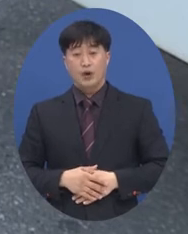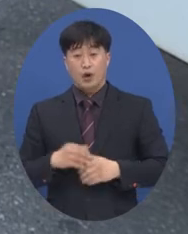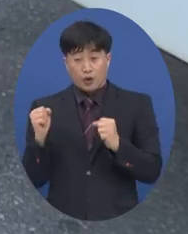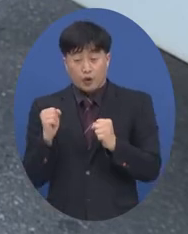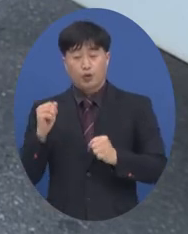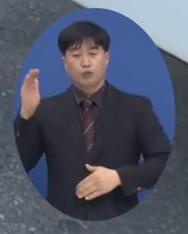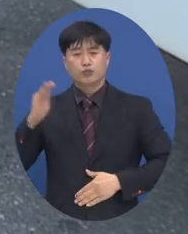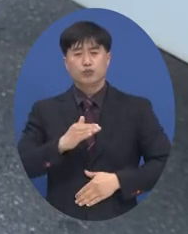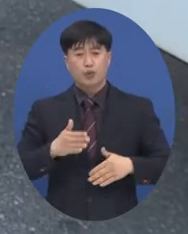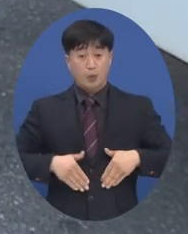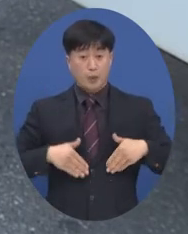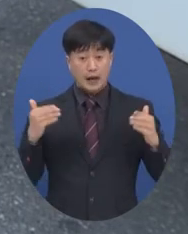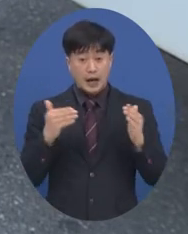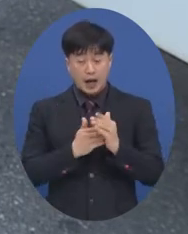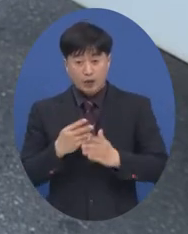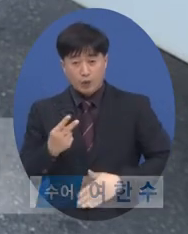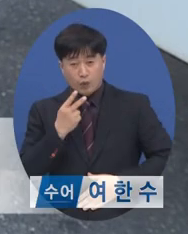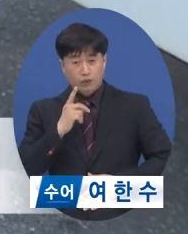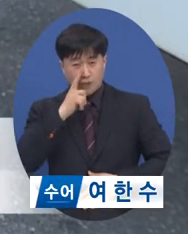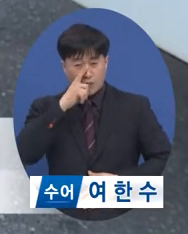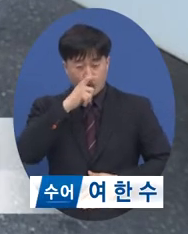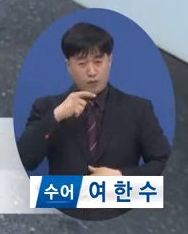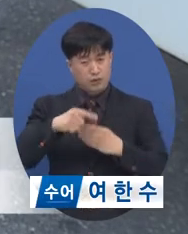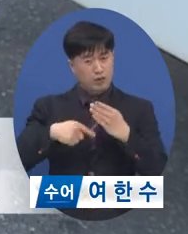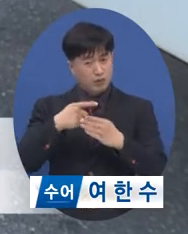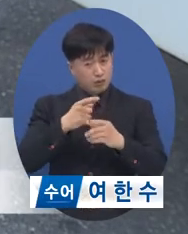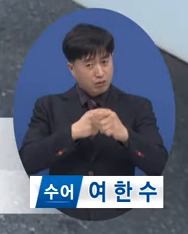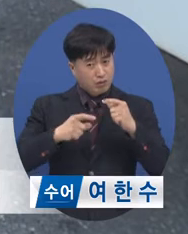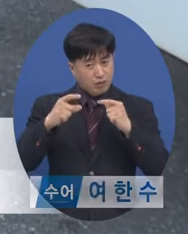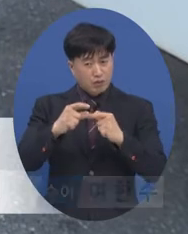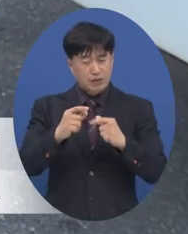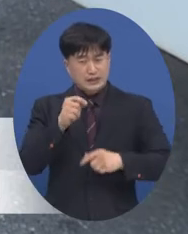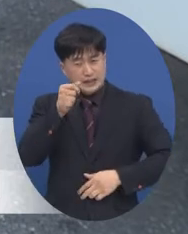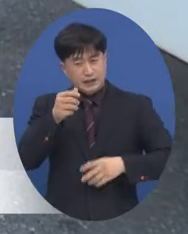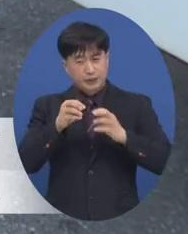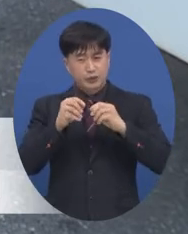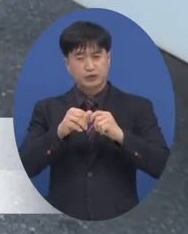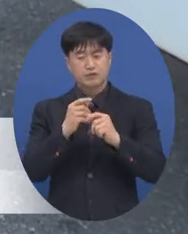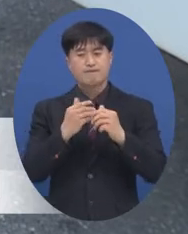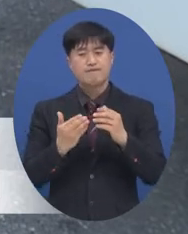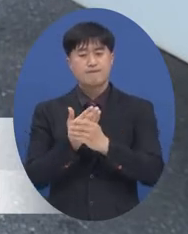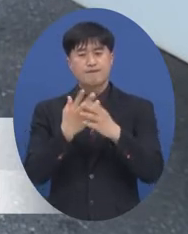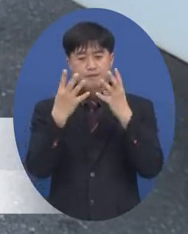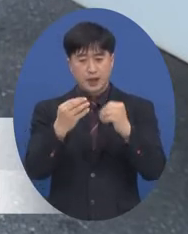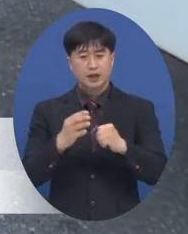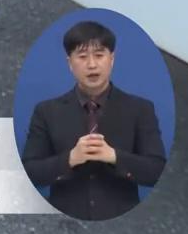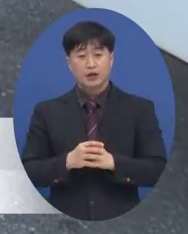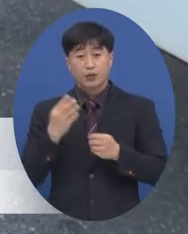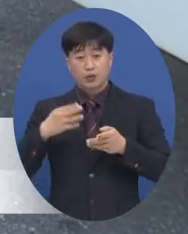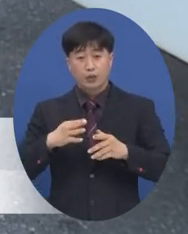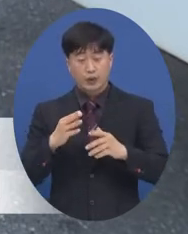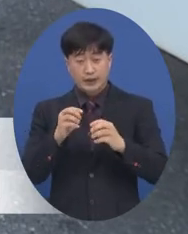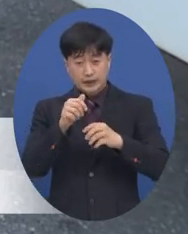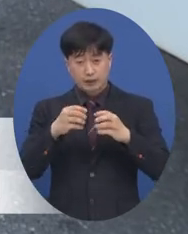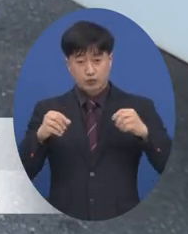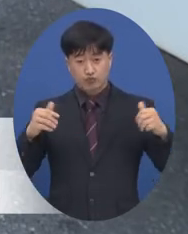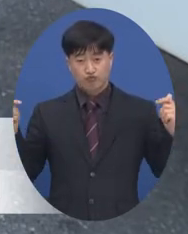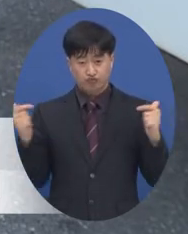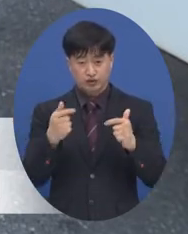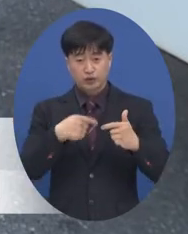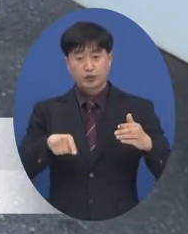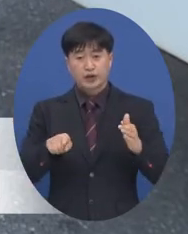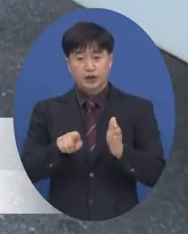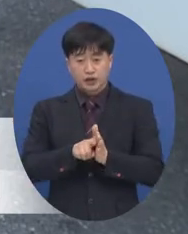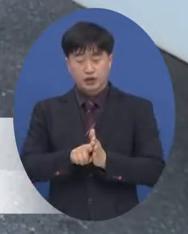겨울부터 봄까지는 대기오염 물질의 계절 영향이 더해져 미세먼지 발생이 잦은데요. 경기도가 미세먼지를 줄이기 위해